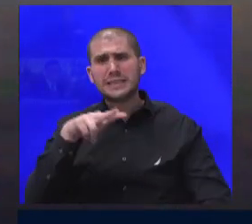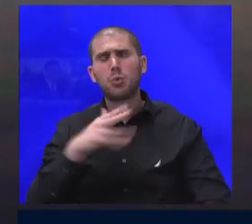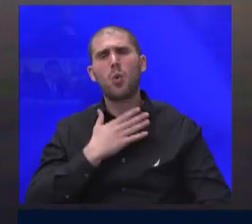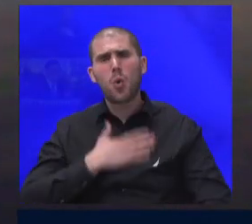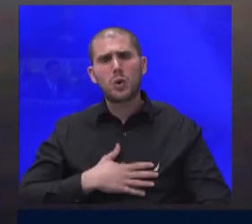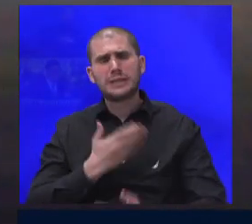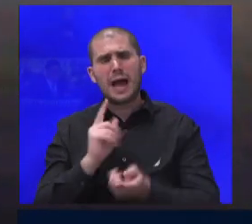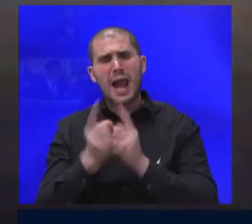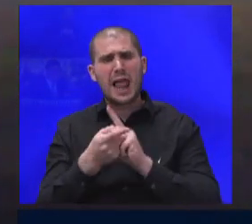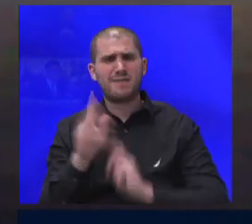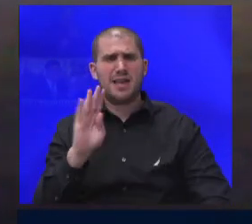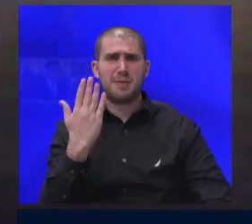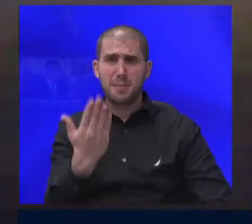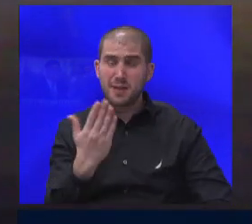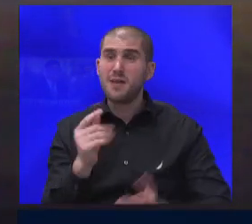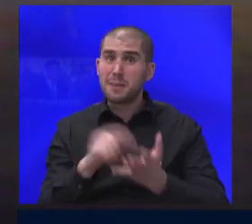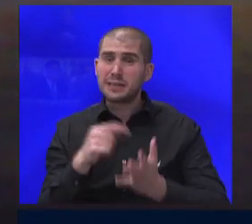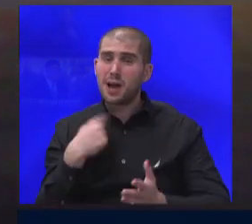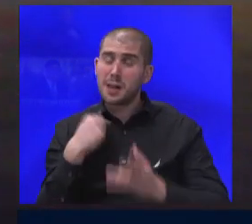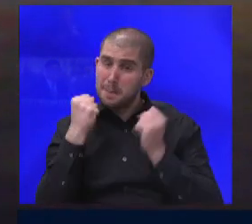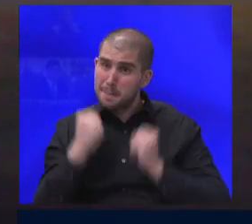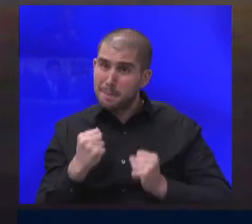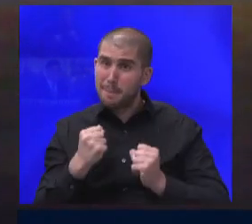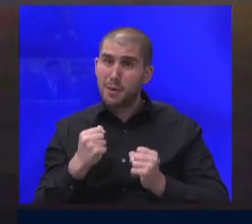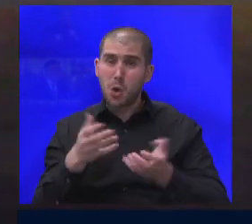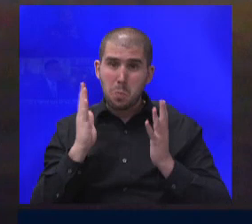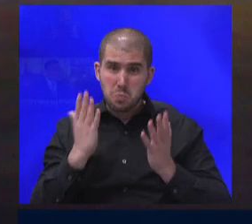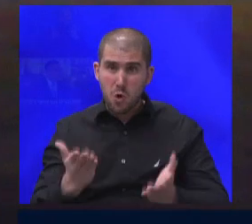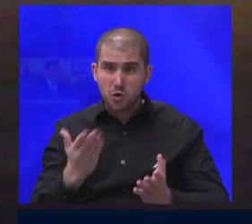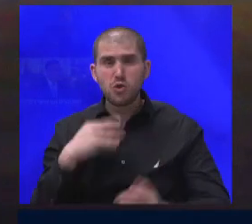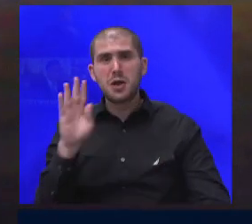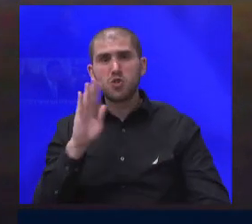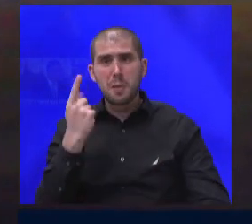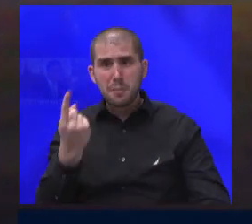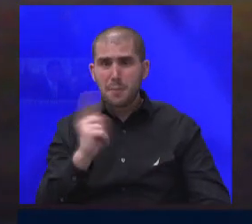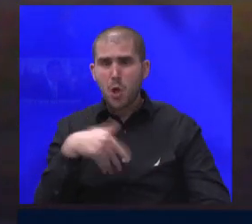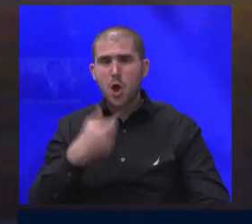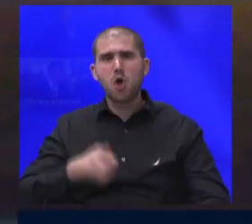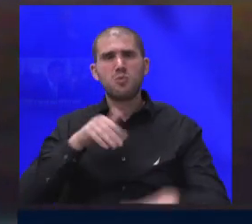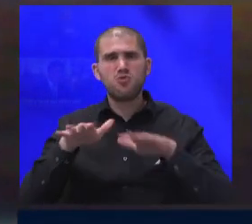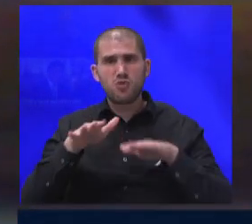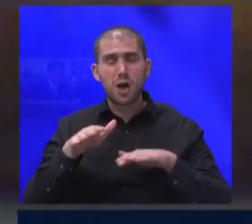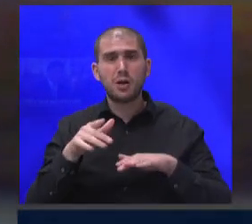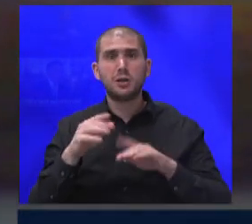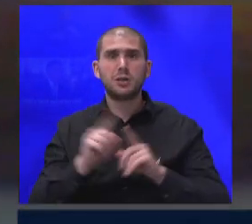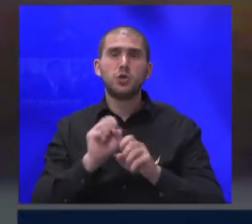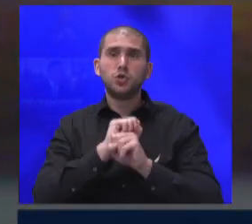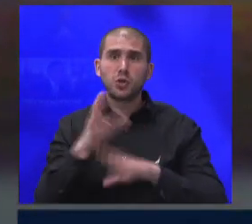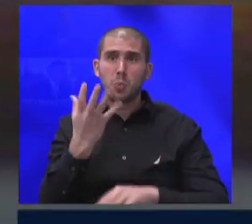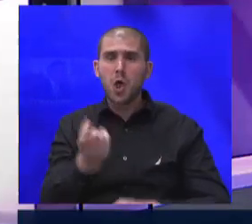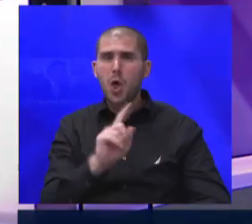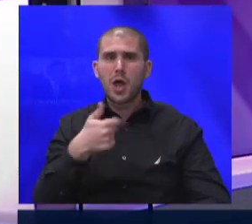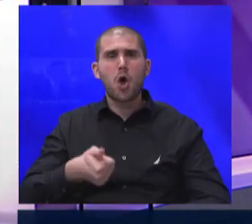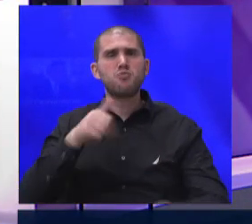נתניהו, ולכן אני משוכנע מעל לכל ספק שנתניהו לא יהיה ראש הממשלה, הרי השידור הזה מוקלט, לא יהיה ראש הממשלה אחרי